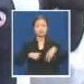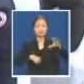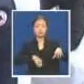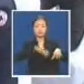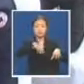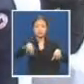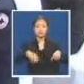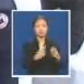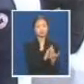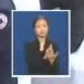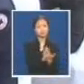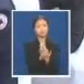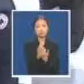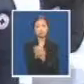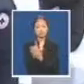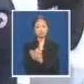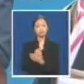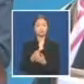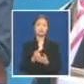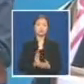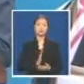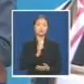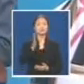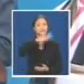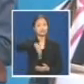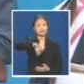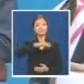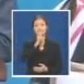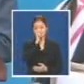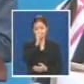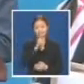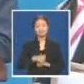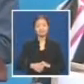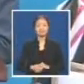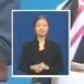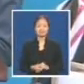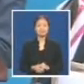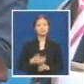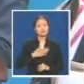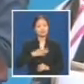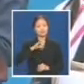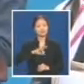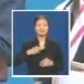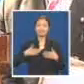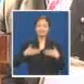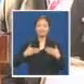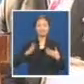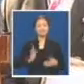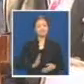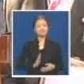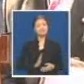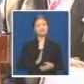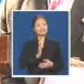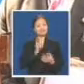องส่วนท้องถิ่นและท่านผู้มีเกียรติที่เคารพทุกท่านครับผมมีความยินดีและรู้สึกเป็นเกียรติที่ได้มาพ